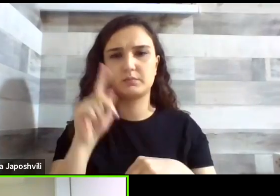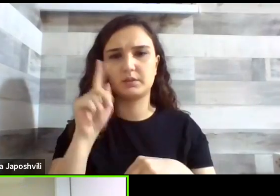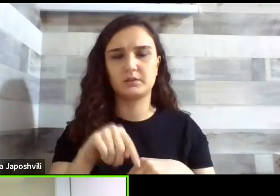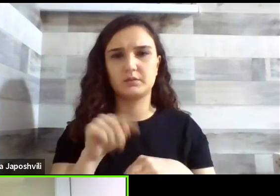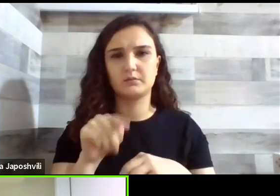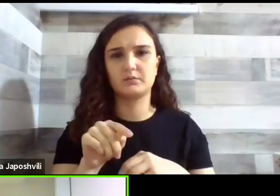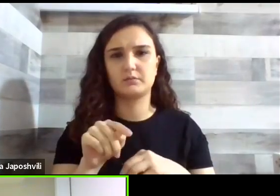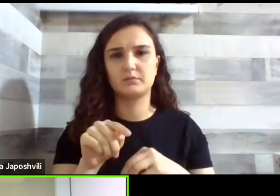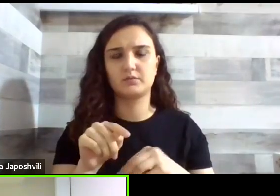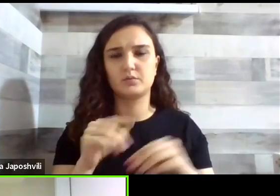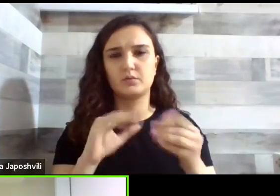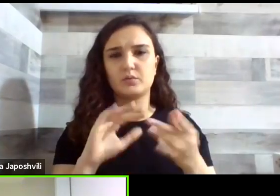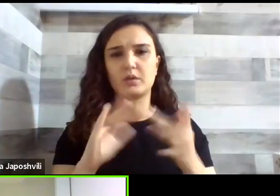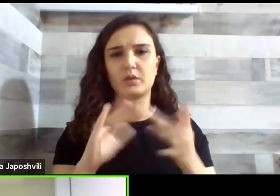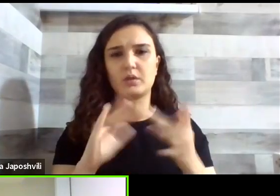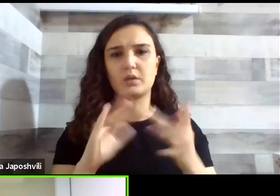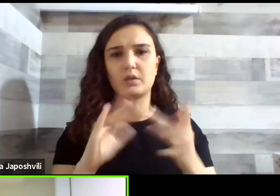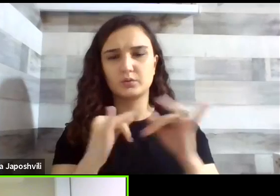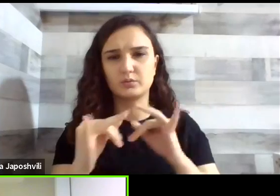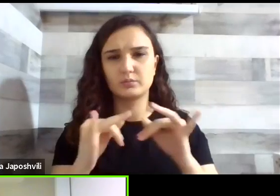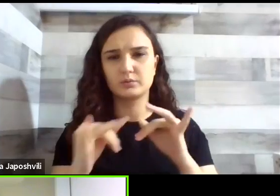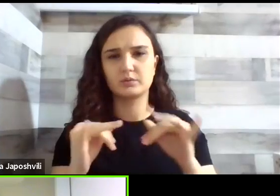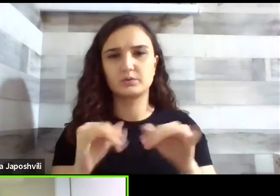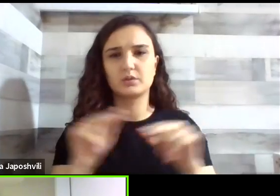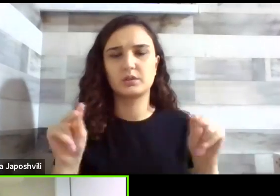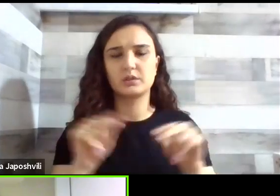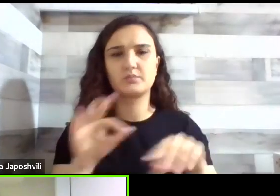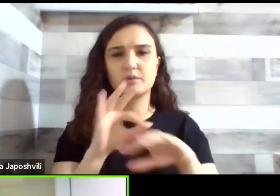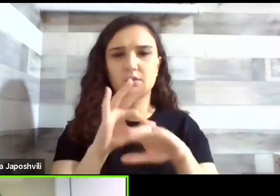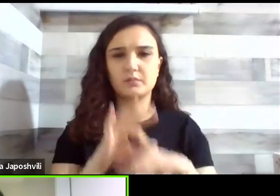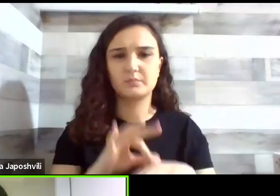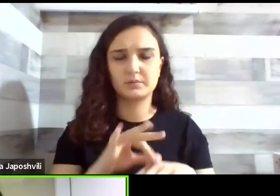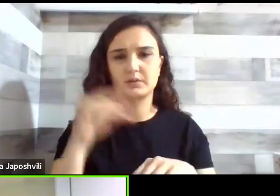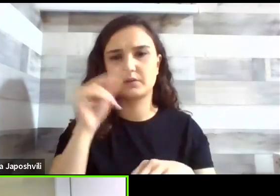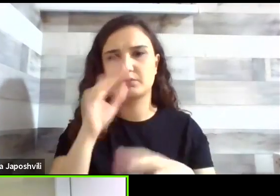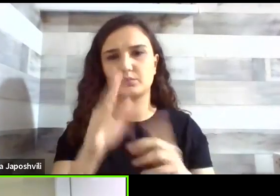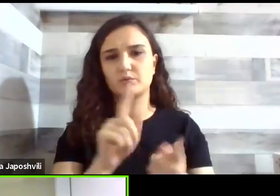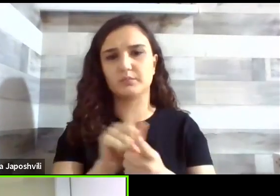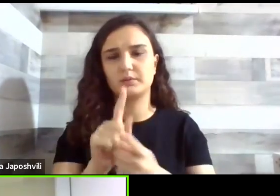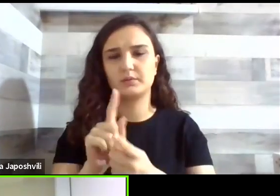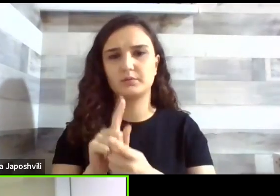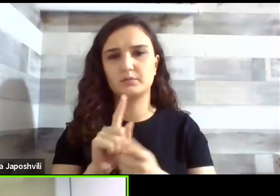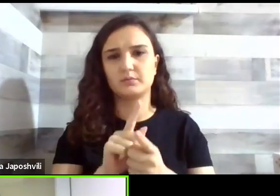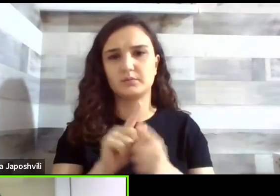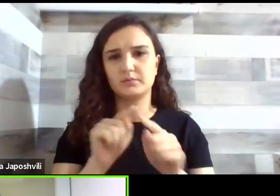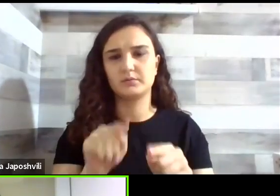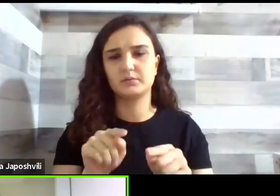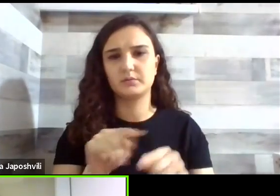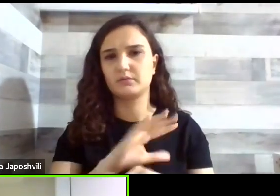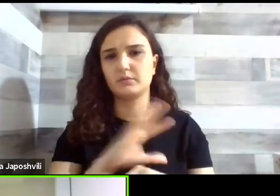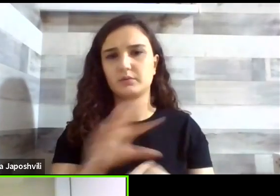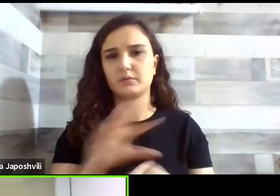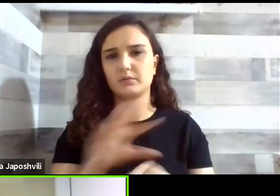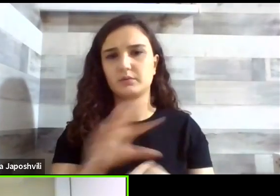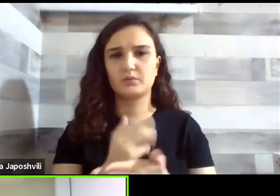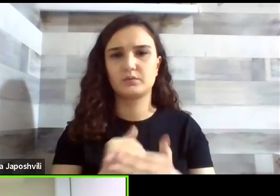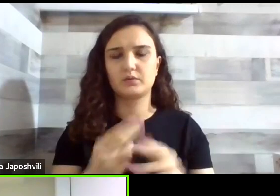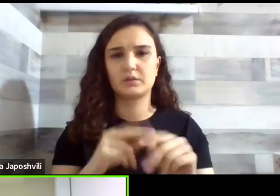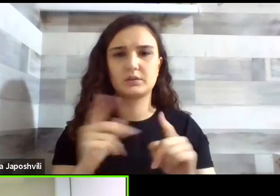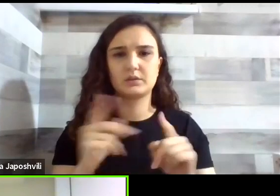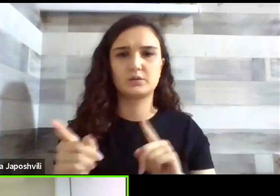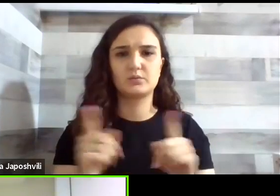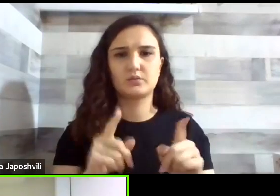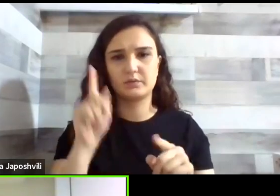ონლაინ ურთიერთობის ლექციების ჩატარების, სწავლების თუ შეხვედრების გამოცდილება ყველას დავიგროვ და ასე თუ ისე და ვიცით